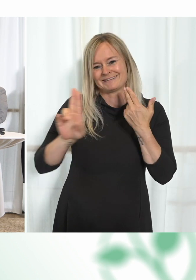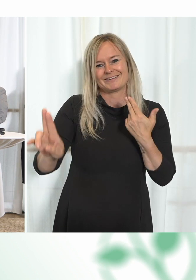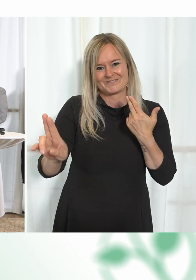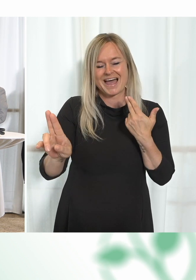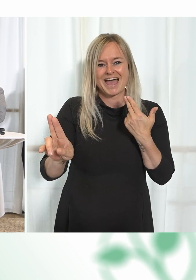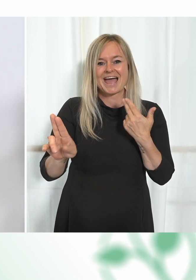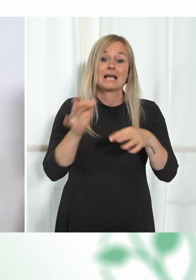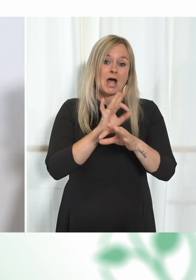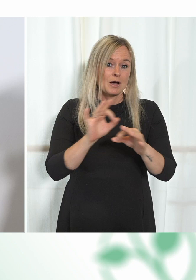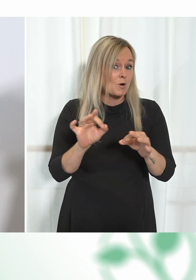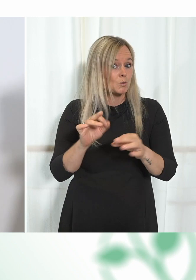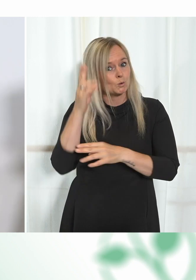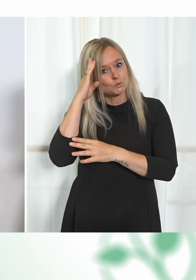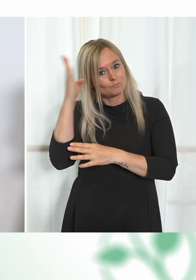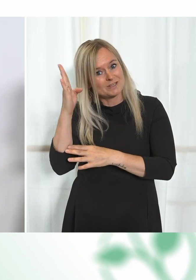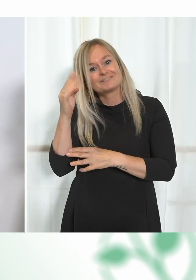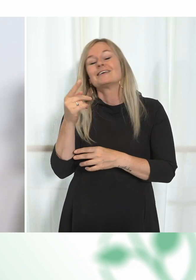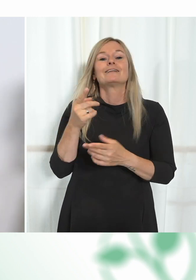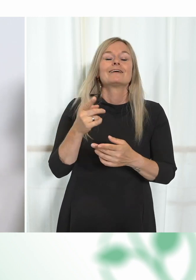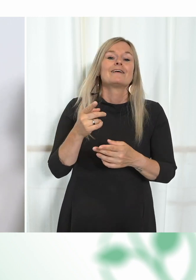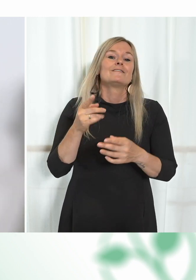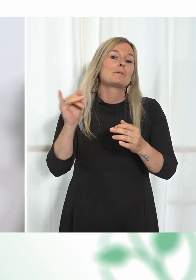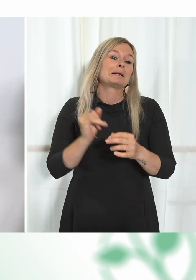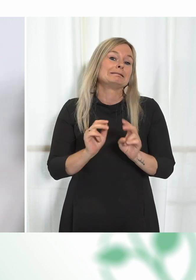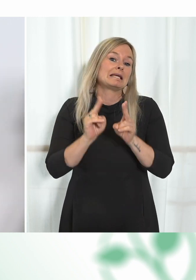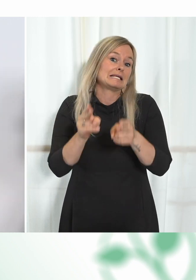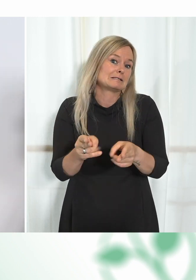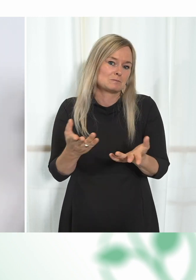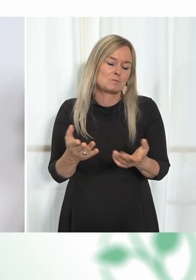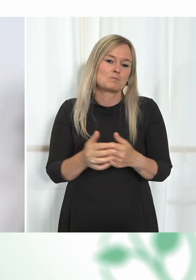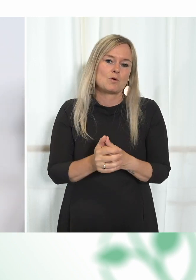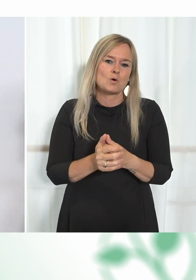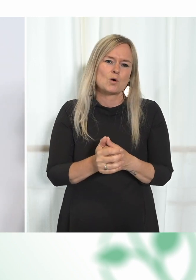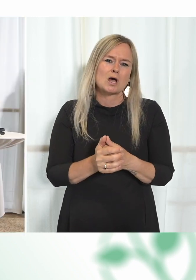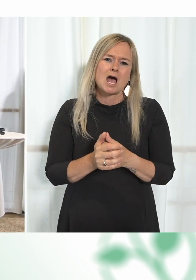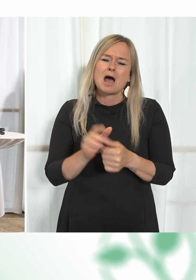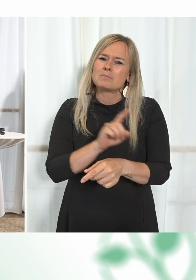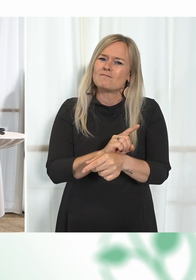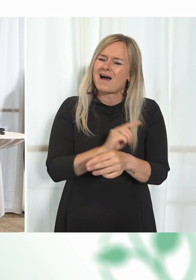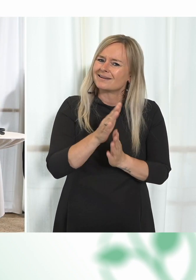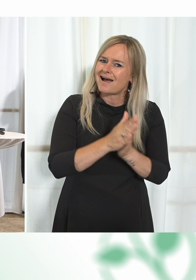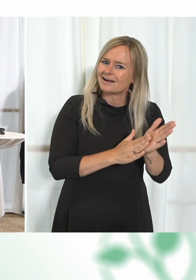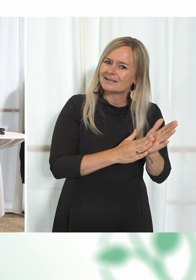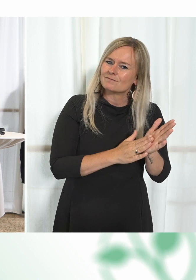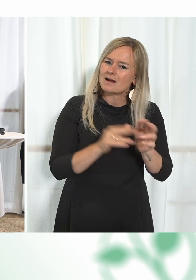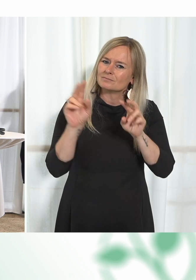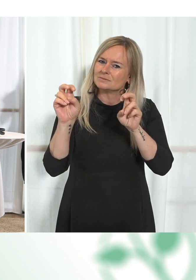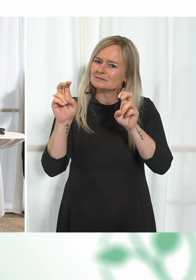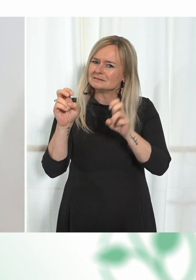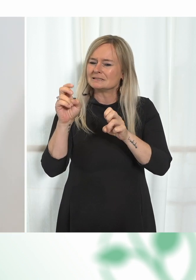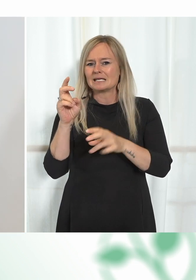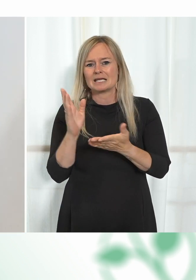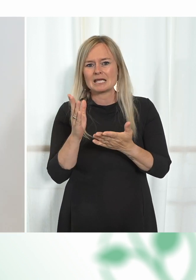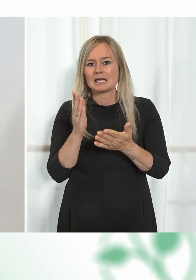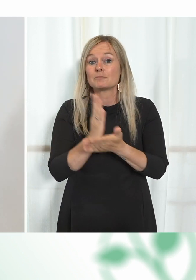gut zu wissen, wenn ich mal in Innsbruck bin. Aber seit wann beschäftigt sich DM mit dem Thema Inklusion von Menschen mit Behinderung? Mittlerweile schon seit